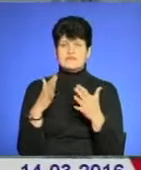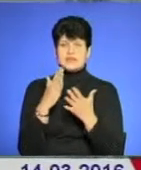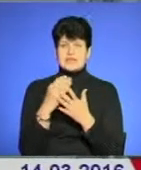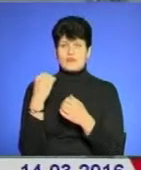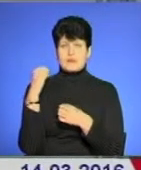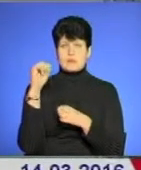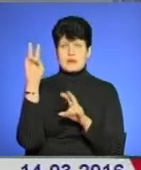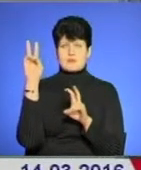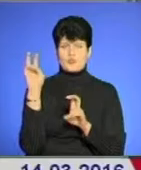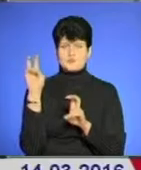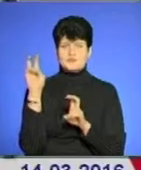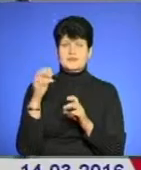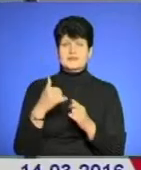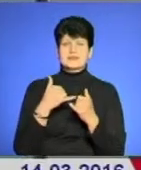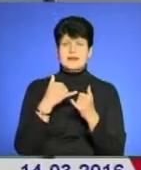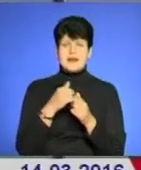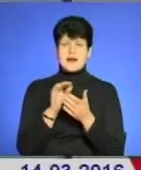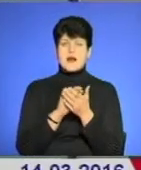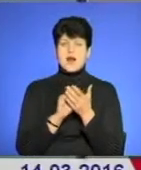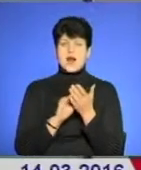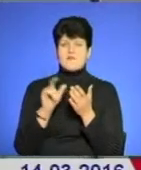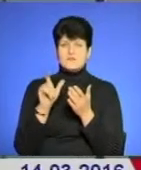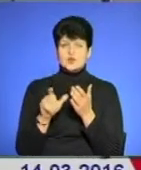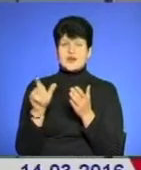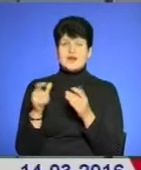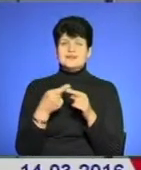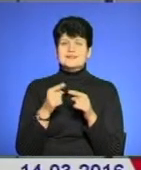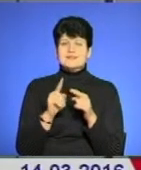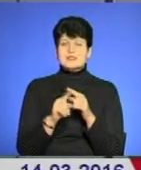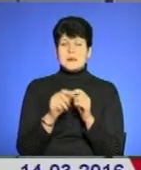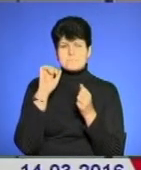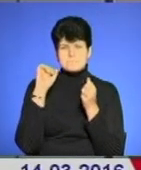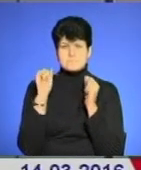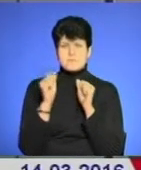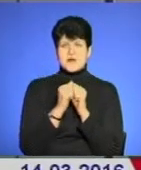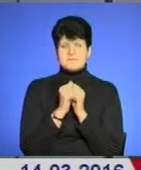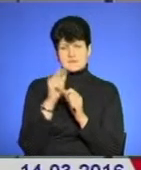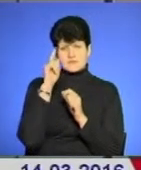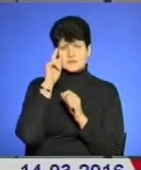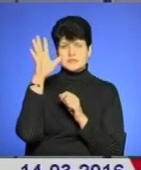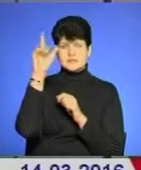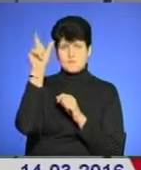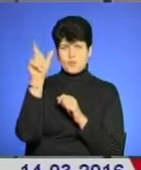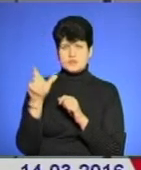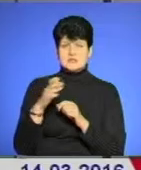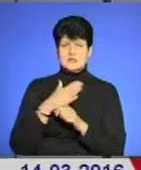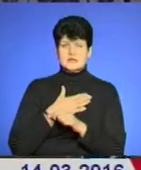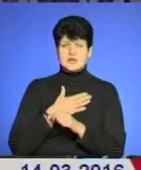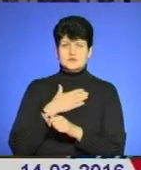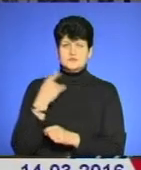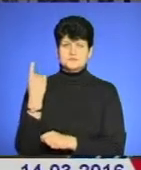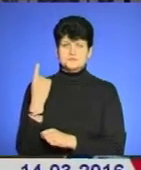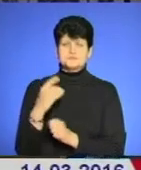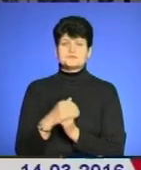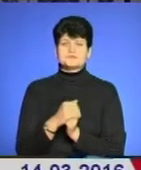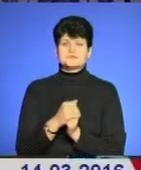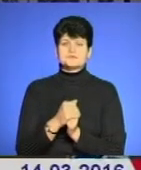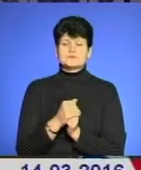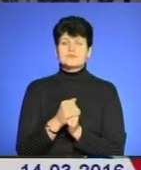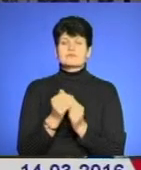перемозі. Для самого автора ця експозиція – це данина пам'яті видатним постатям нашого краю. Виставка